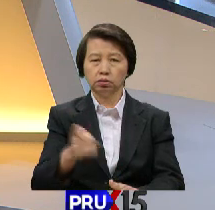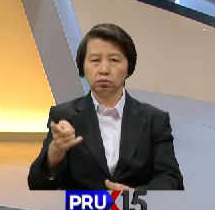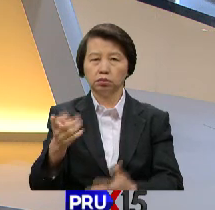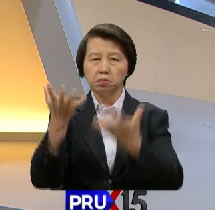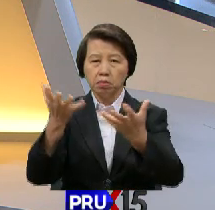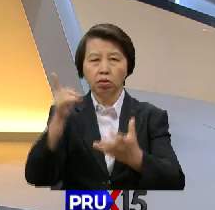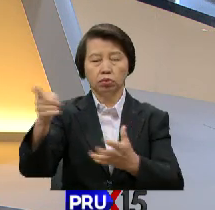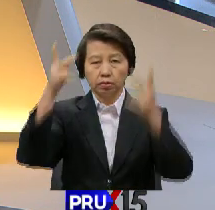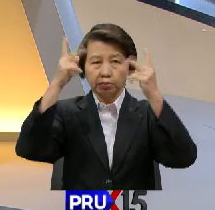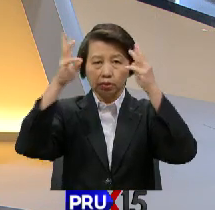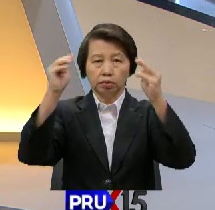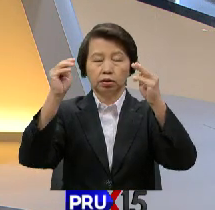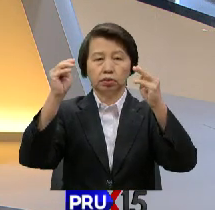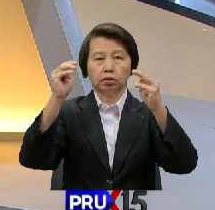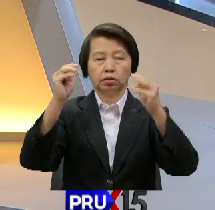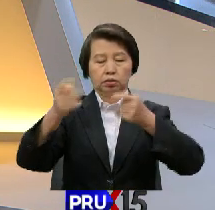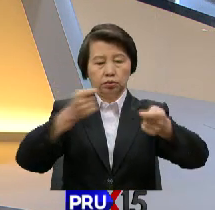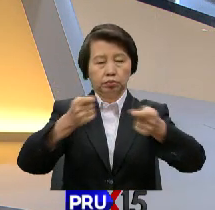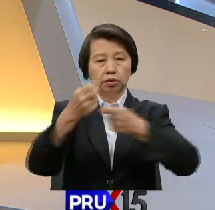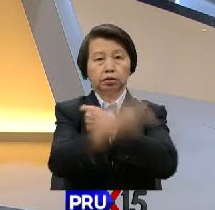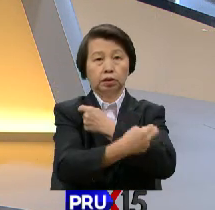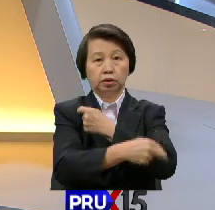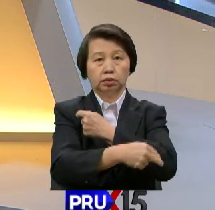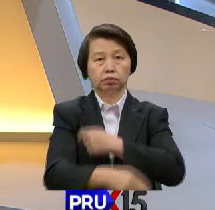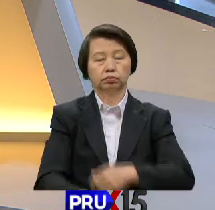oleh Perdana Menteri lah ataupun pemerintah